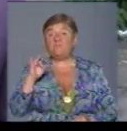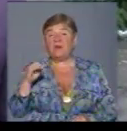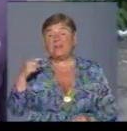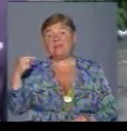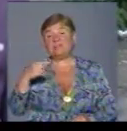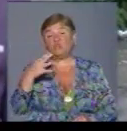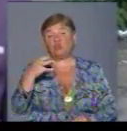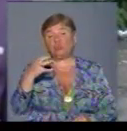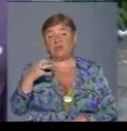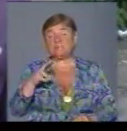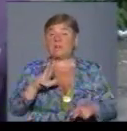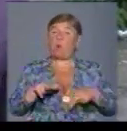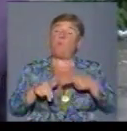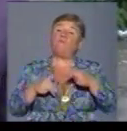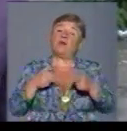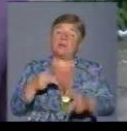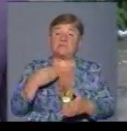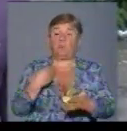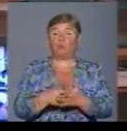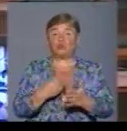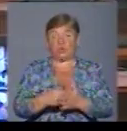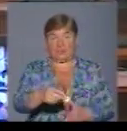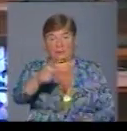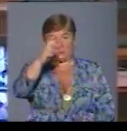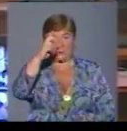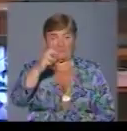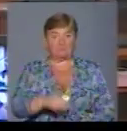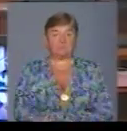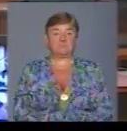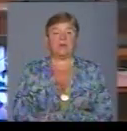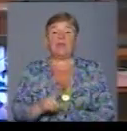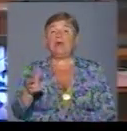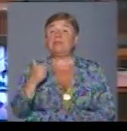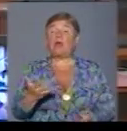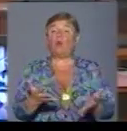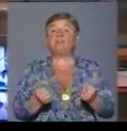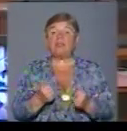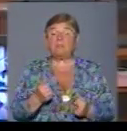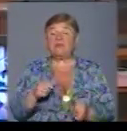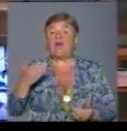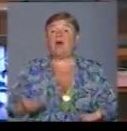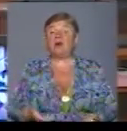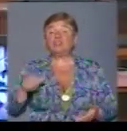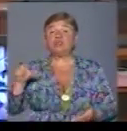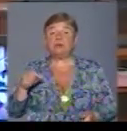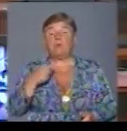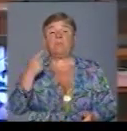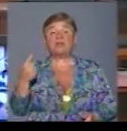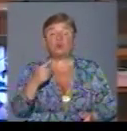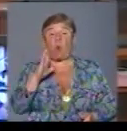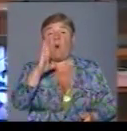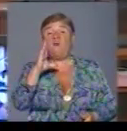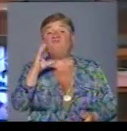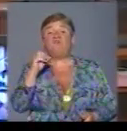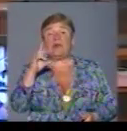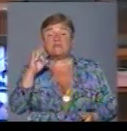1400 гривень повернеться у бюджет держави. Для отримання коштів мешканцям краю треба до 1 вересня особисто